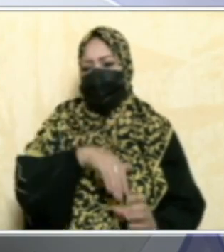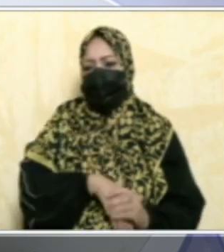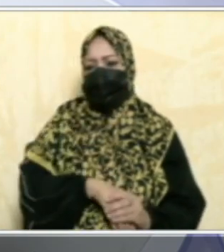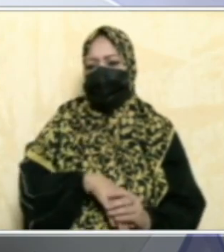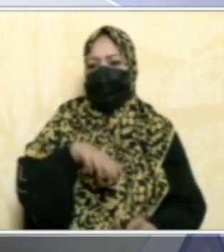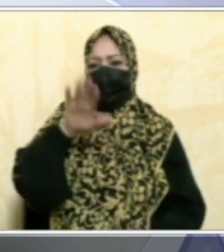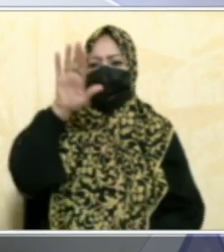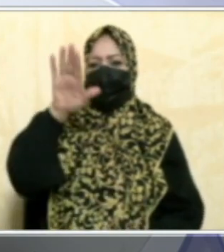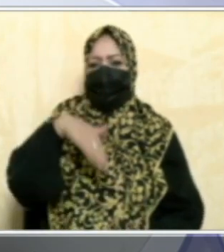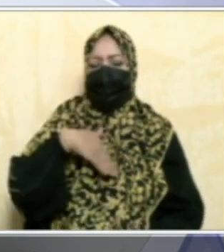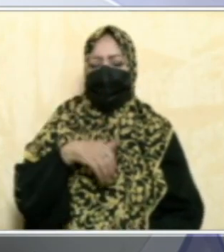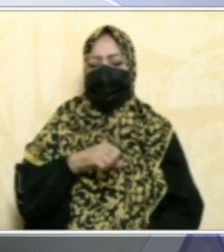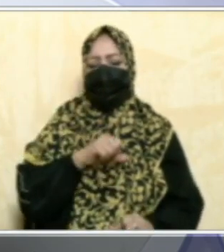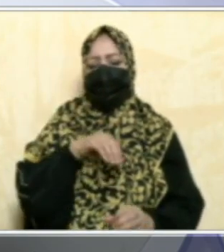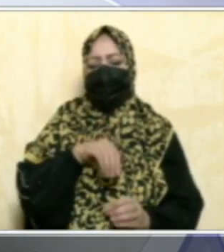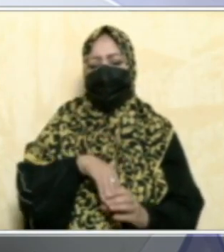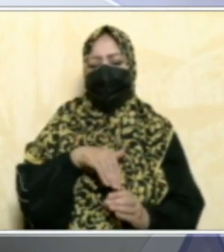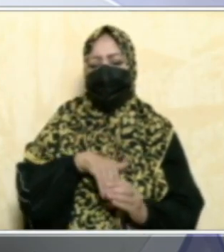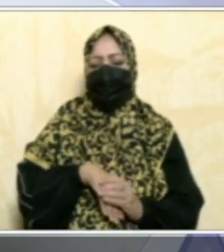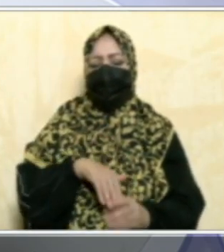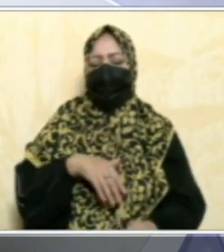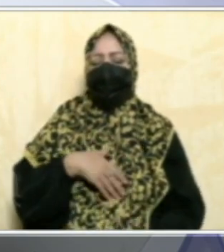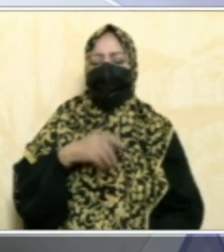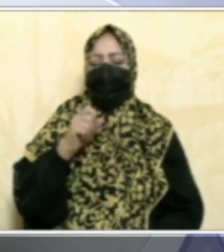واضح ان شاء الله يا اخت ام محمد تسمعي الاجابه.